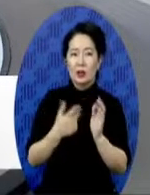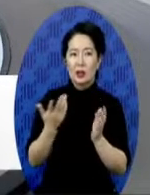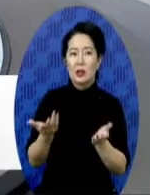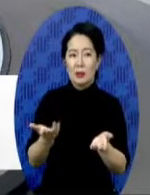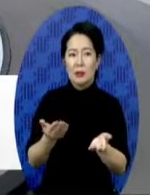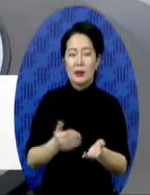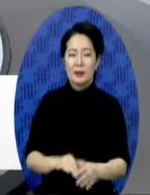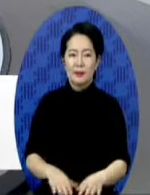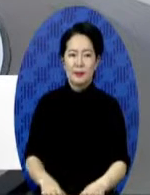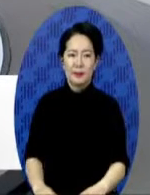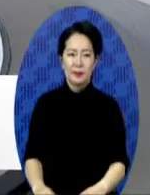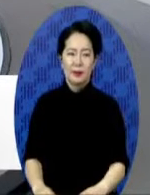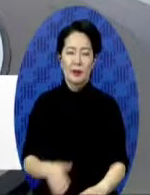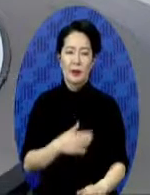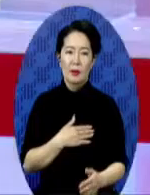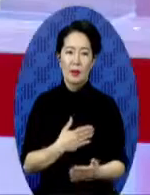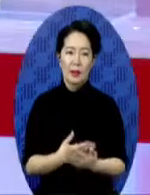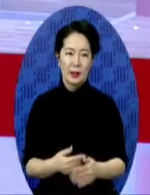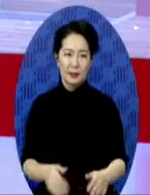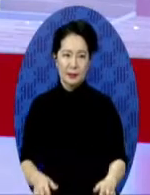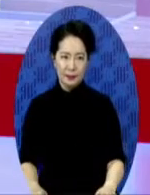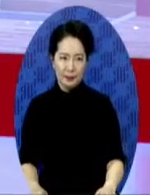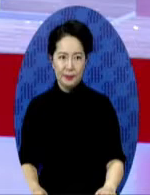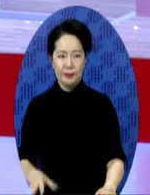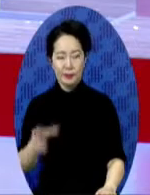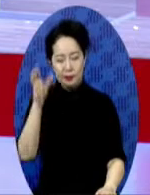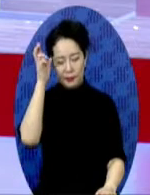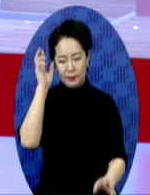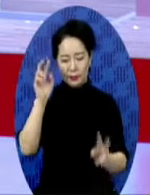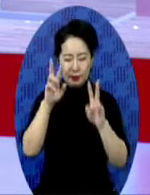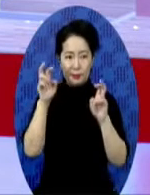байна. Баярлалаа. За